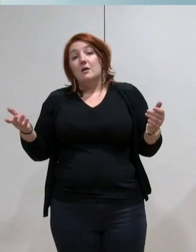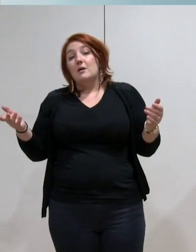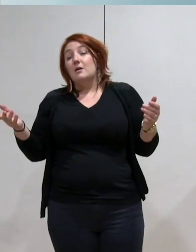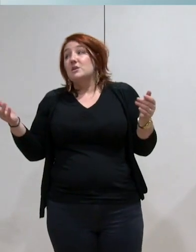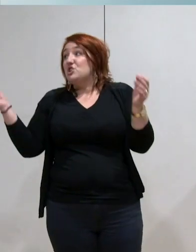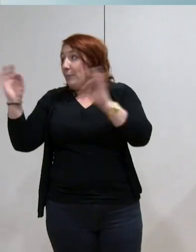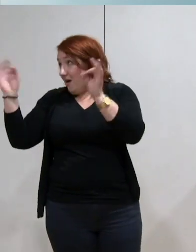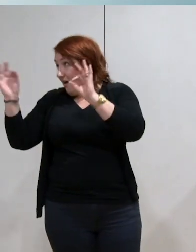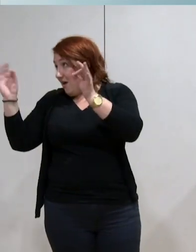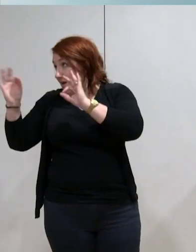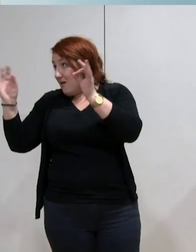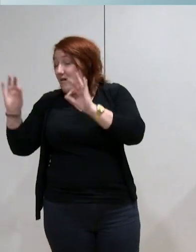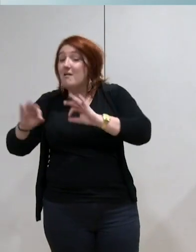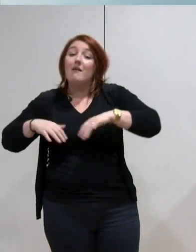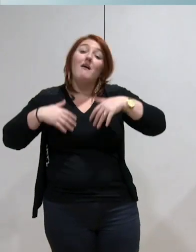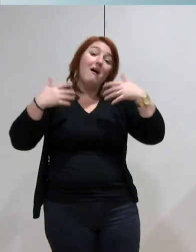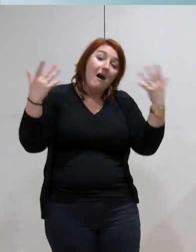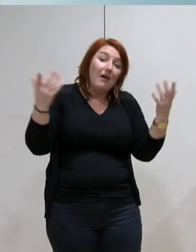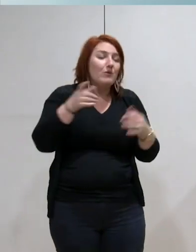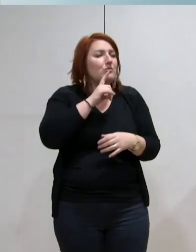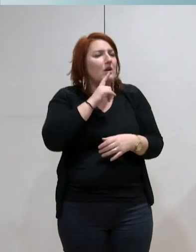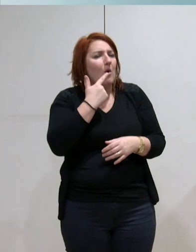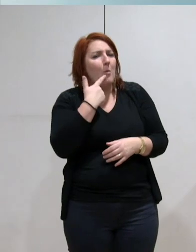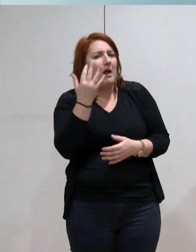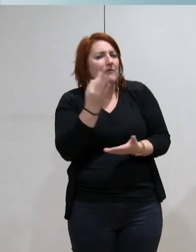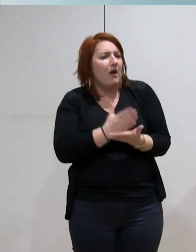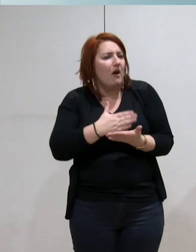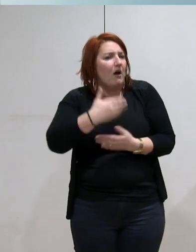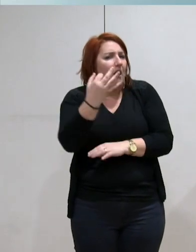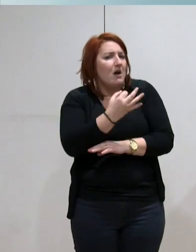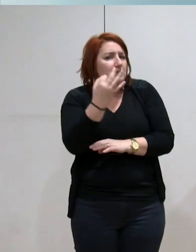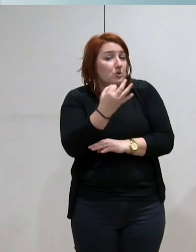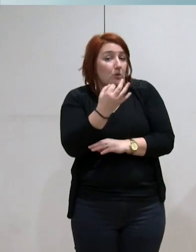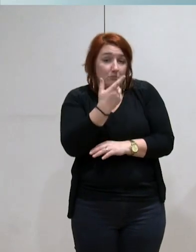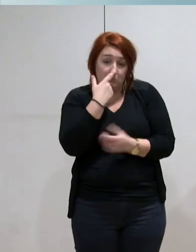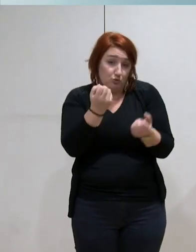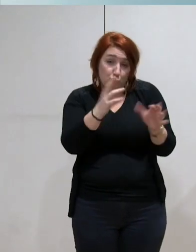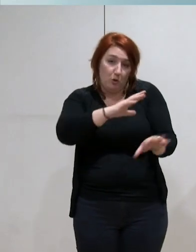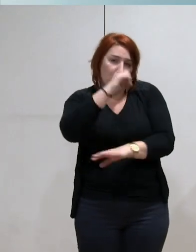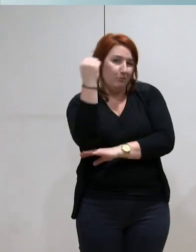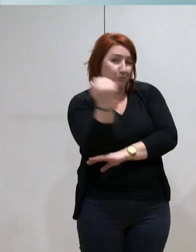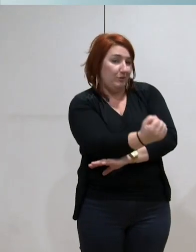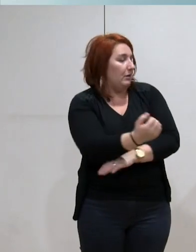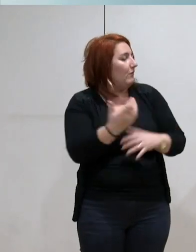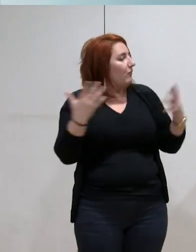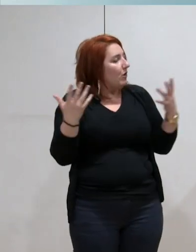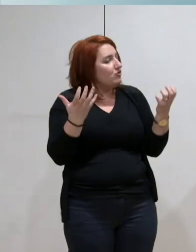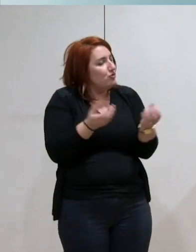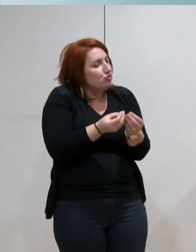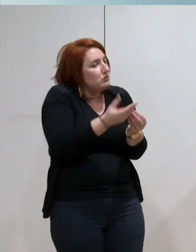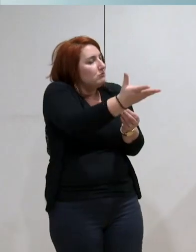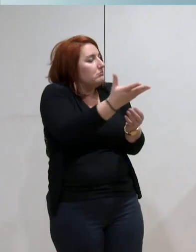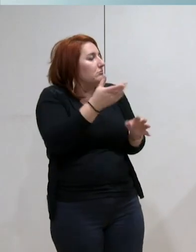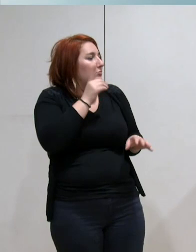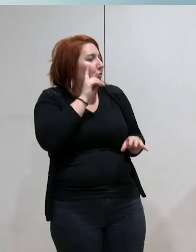alors les ratios dont on a parlé tout à l'heure aurit été pire voilà je voulais juste souligner cela parce que la